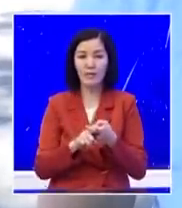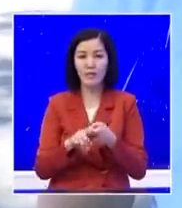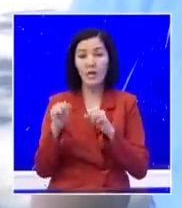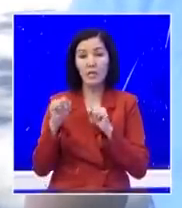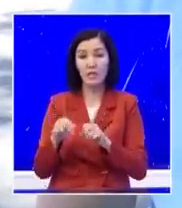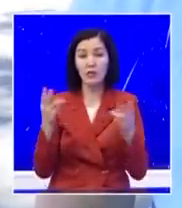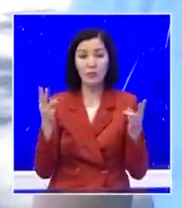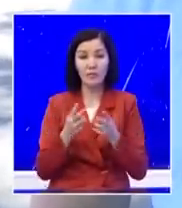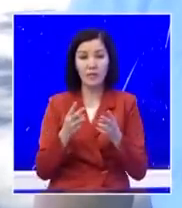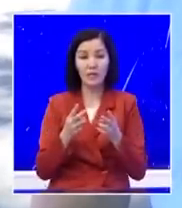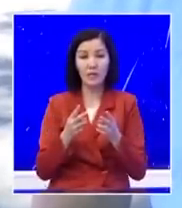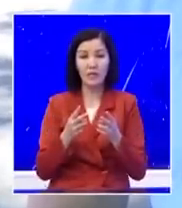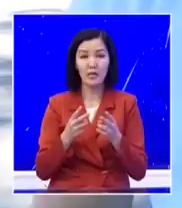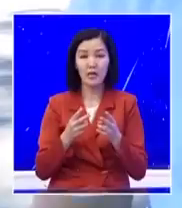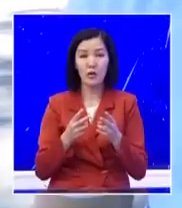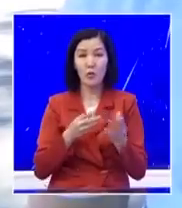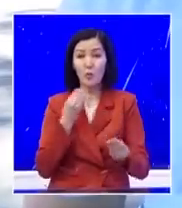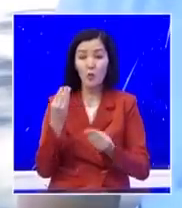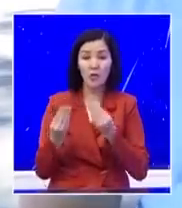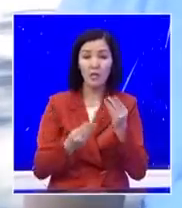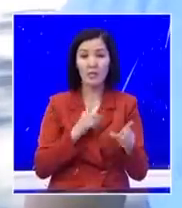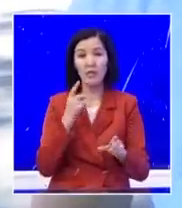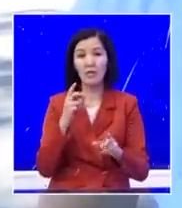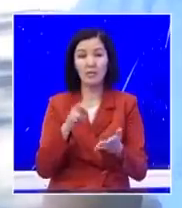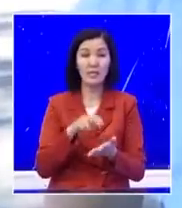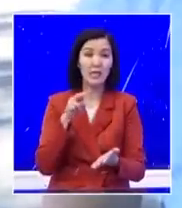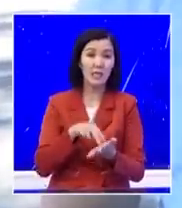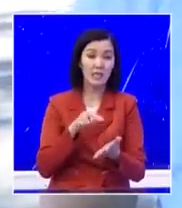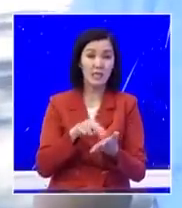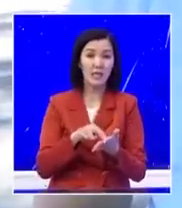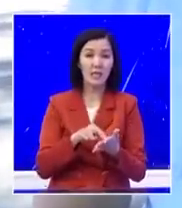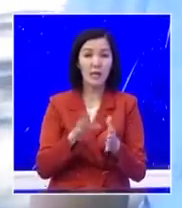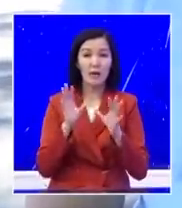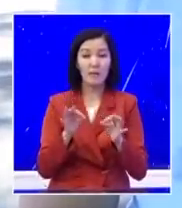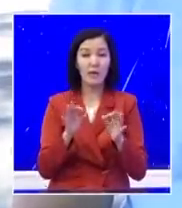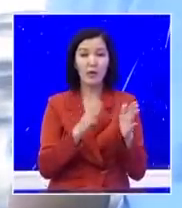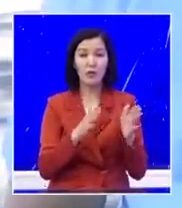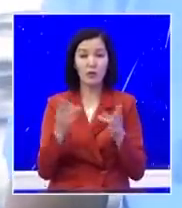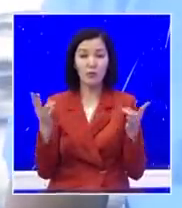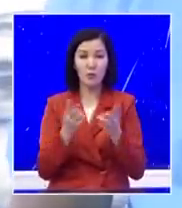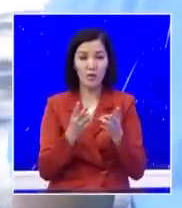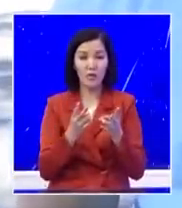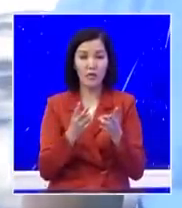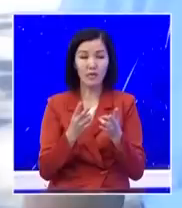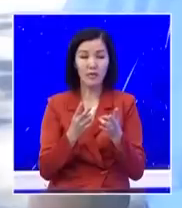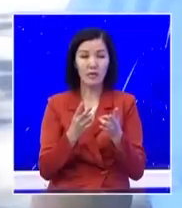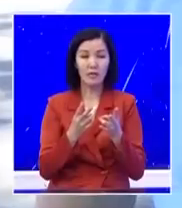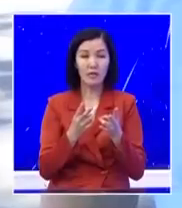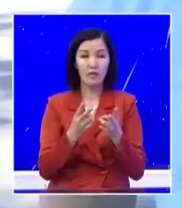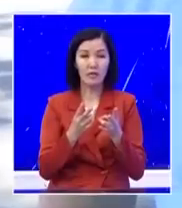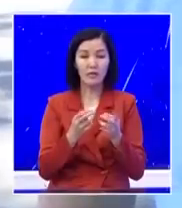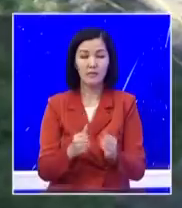балалар істегісі келеді, жүгірсе, ойнағысы келеді, бірақ бәрін уақыт-уақытымен ретімен жасамаса, өте кішкене